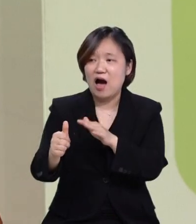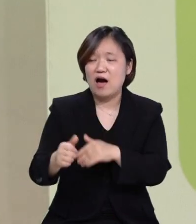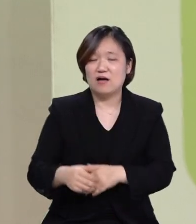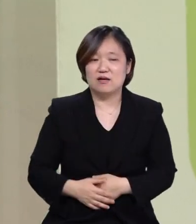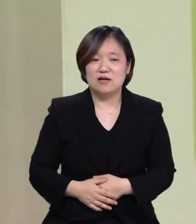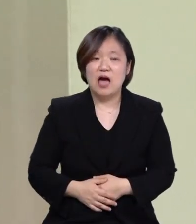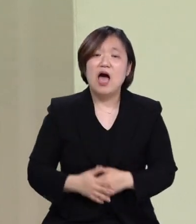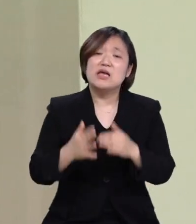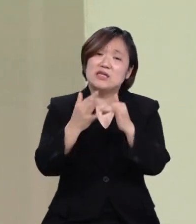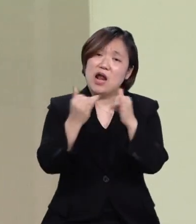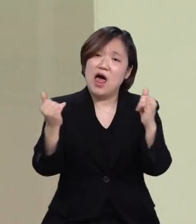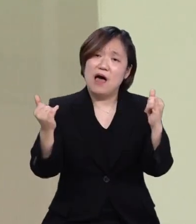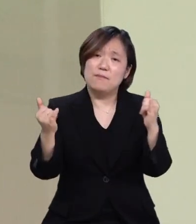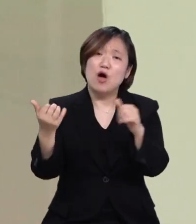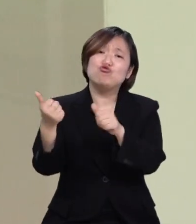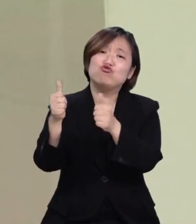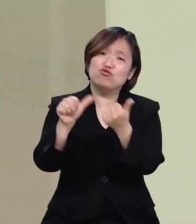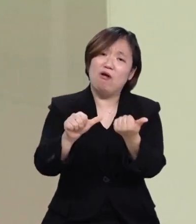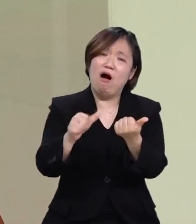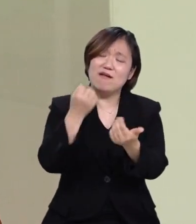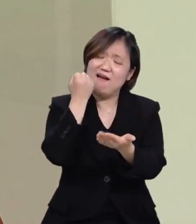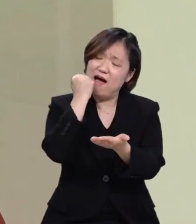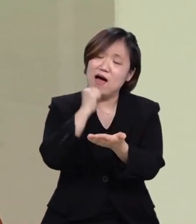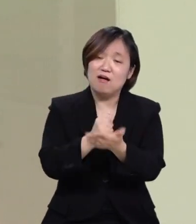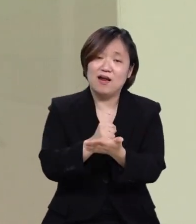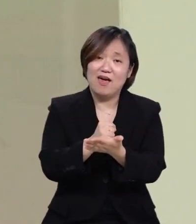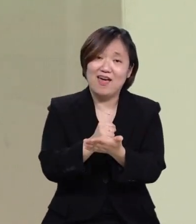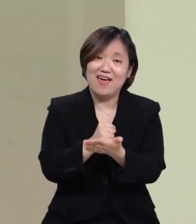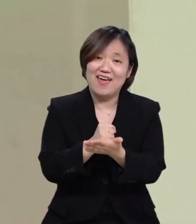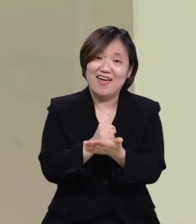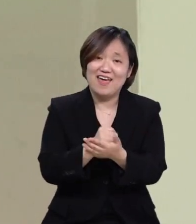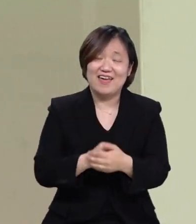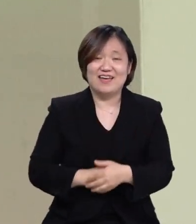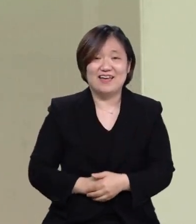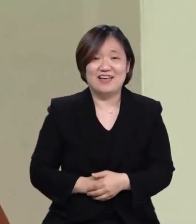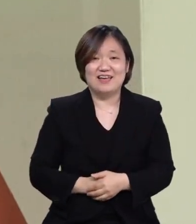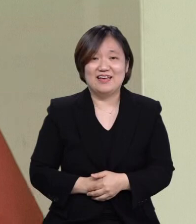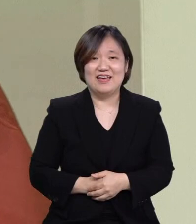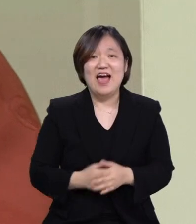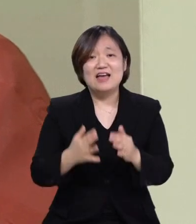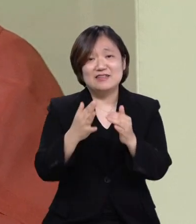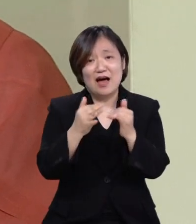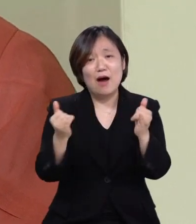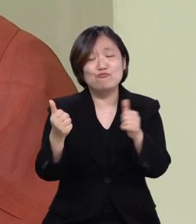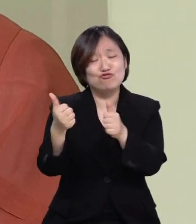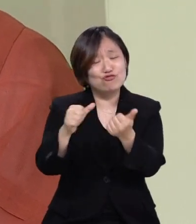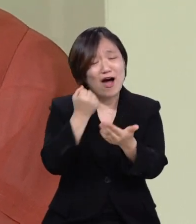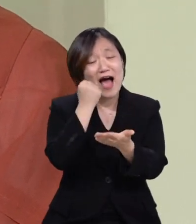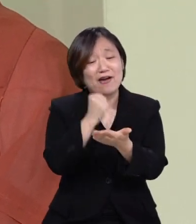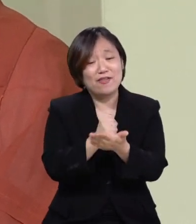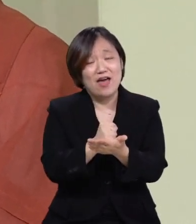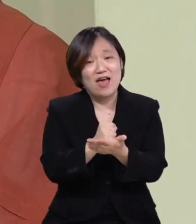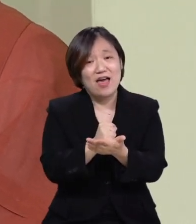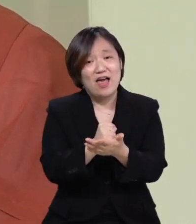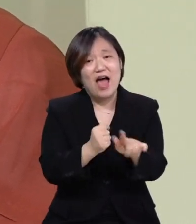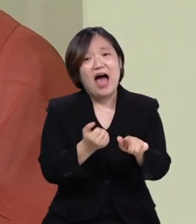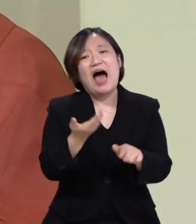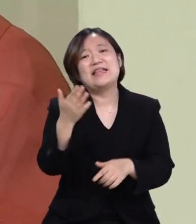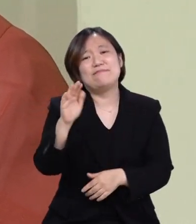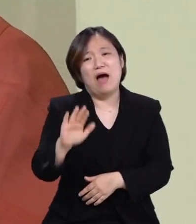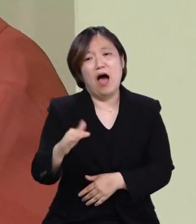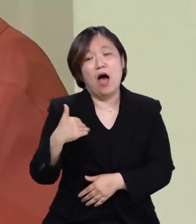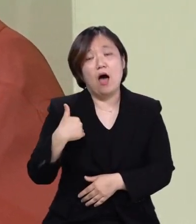사람은 언젠가는 죽게 된다 그때 내가 느끼기를 사람은 언젠가 죽게 된다 하지만